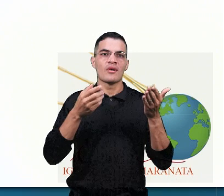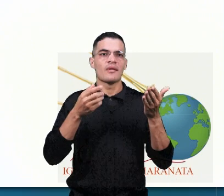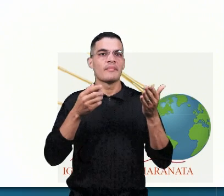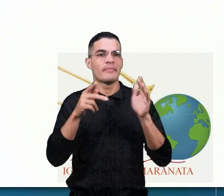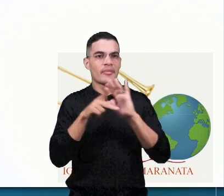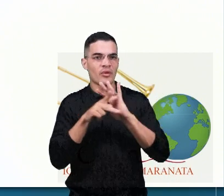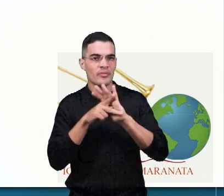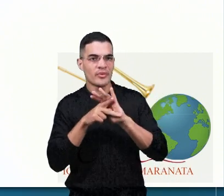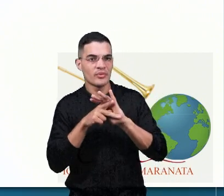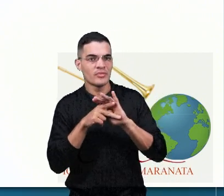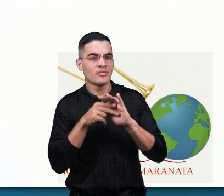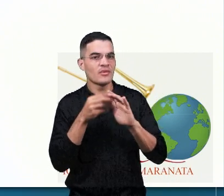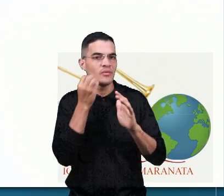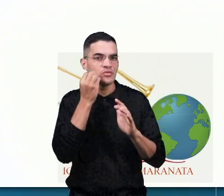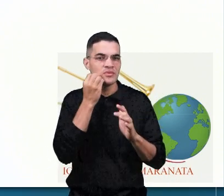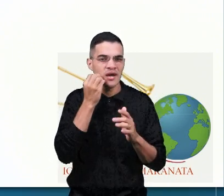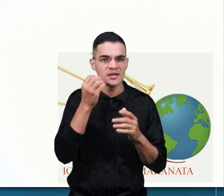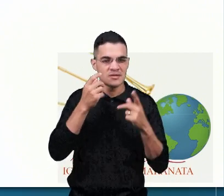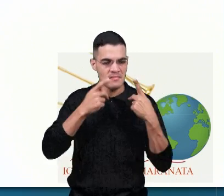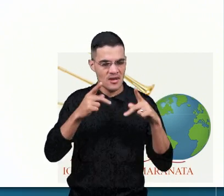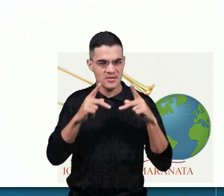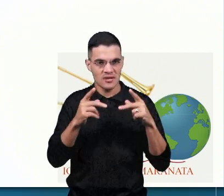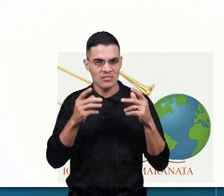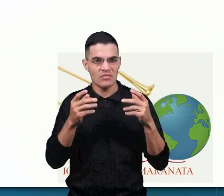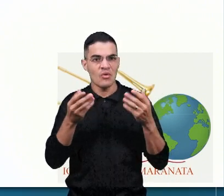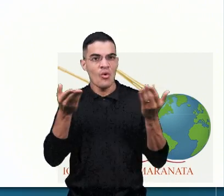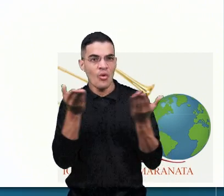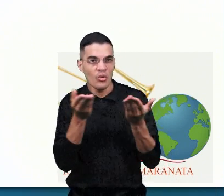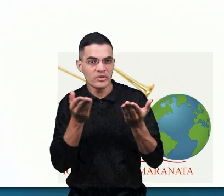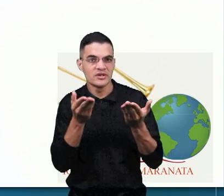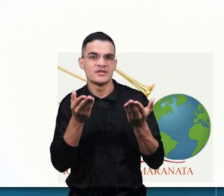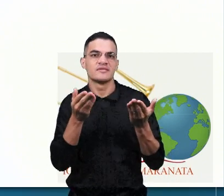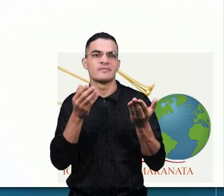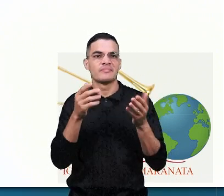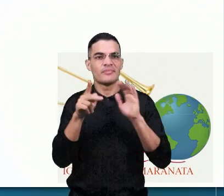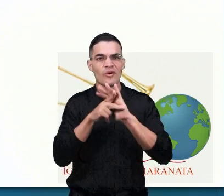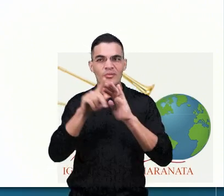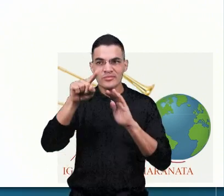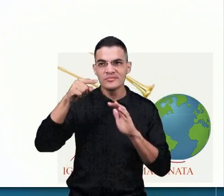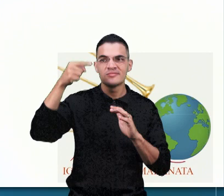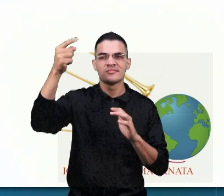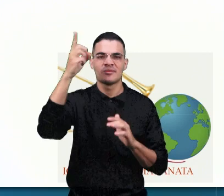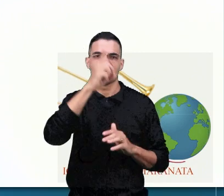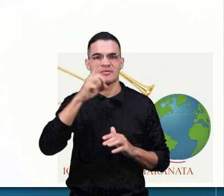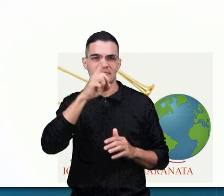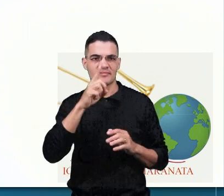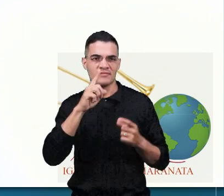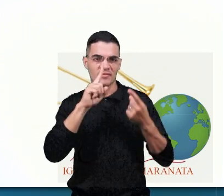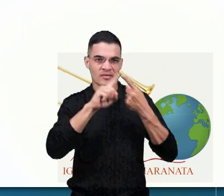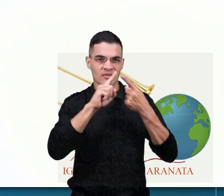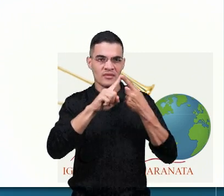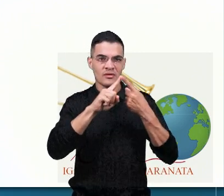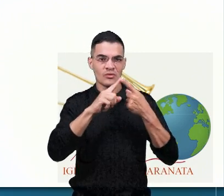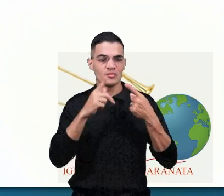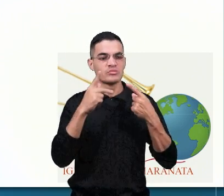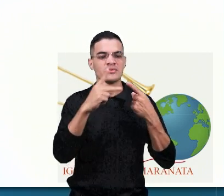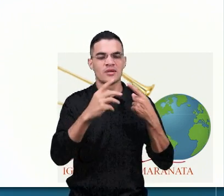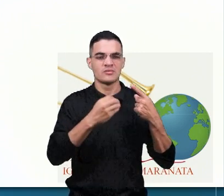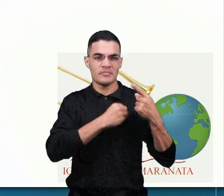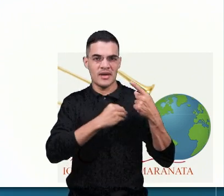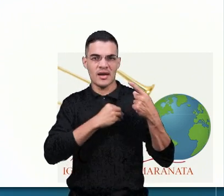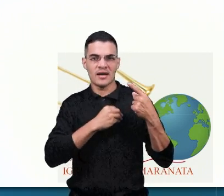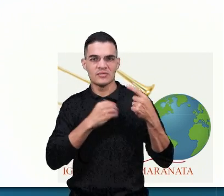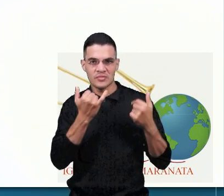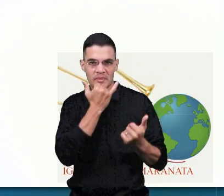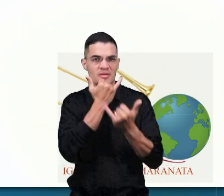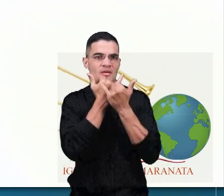messages. Nous présentons maintenant pour le dimanche prochain 2 thèmes qui peuvent être abordés. Tes péchés sont pardonnés